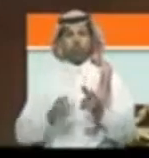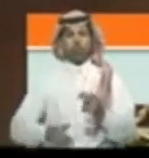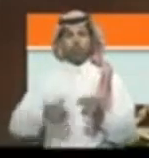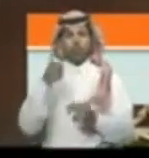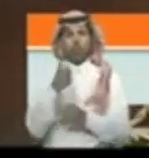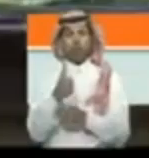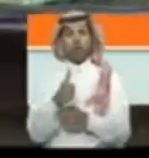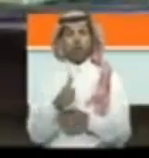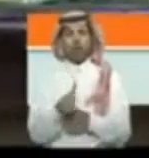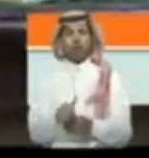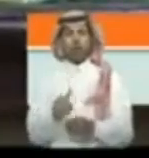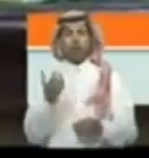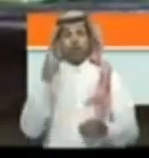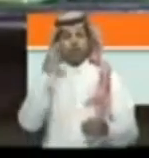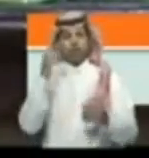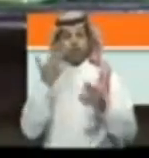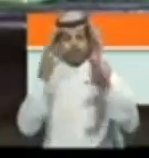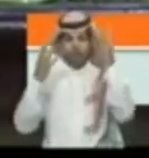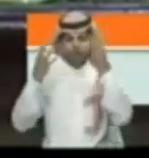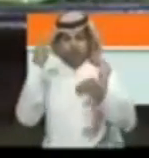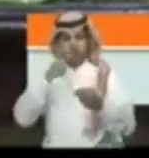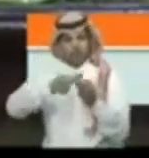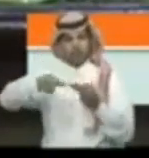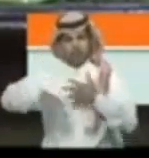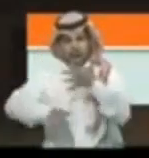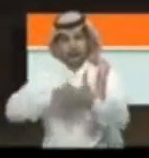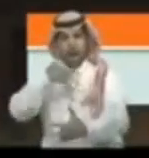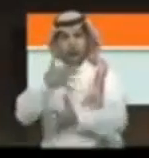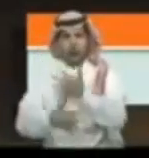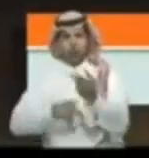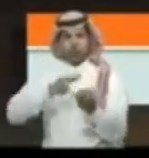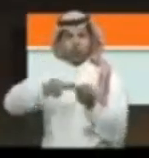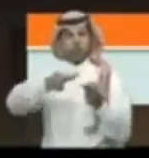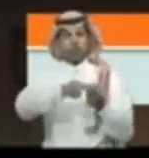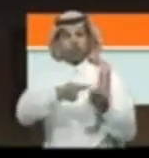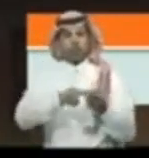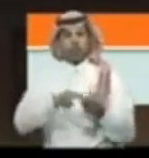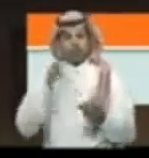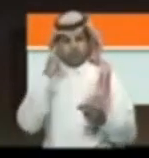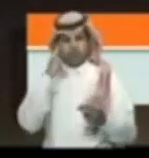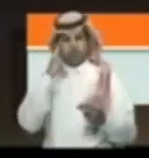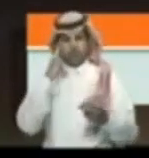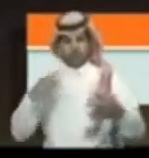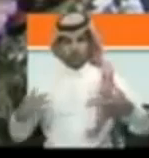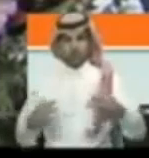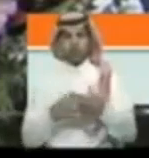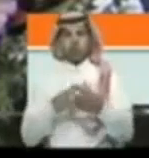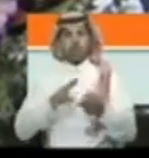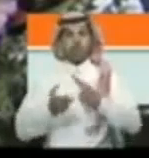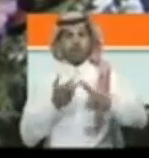دور العلماء لتعزيز التسامح بين شعوب العالم والتحذير من العنف والتطرف والانحراف